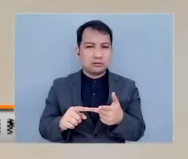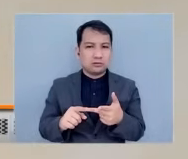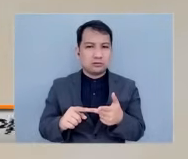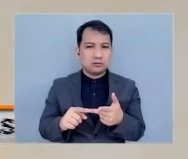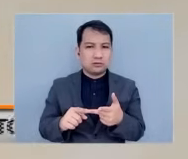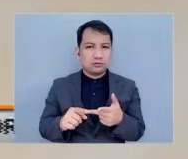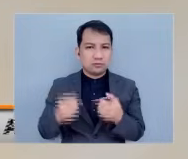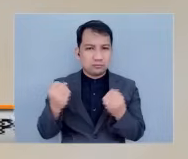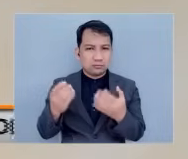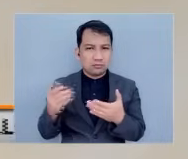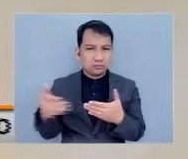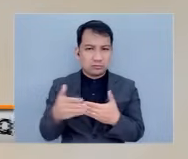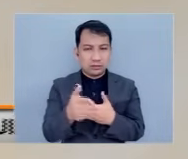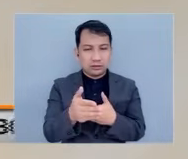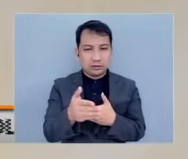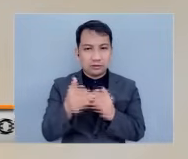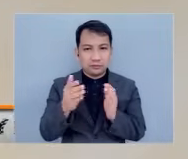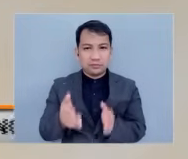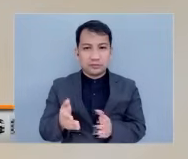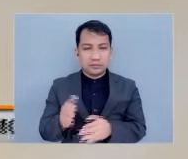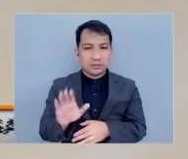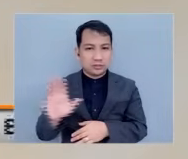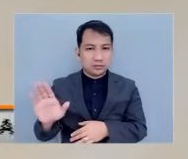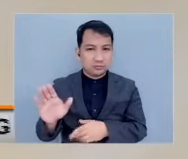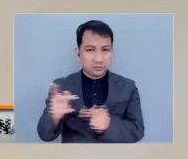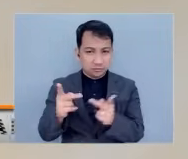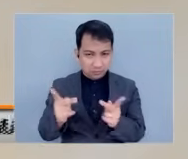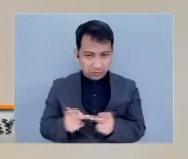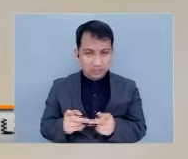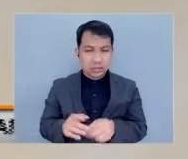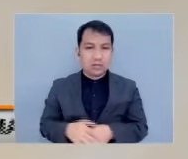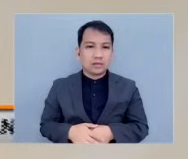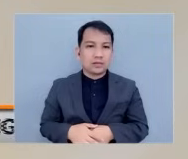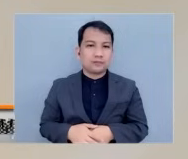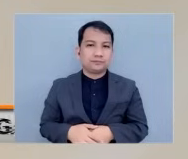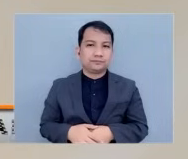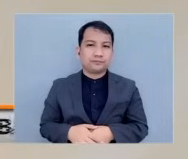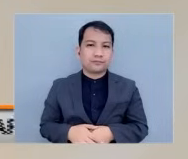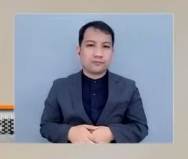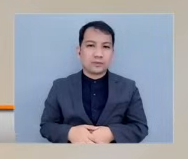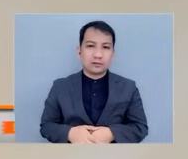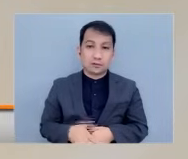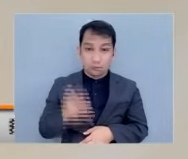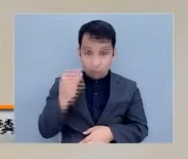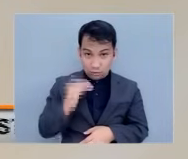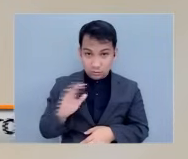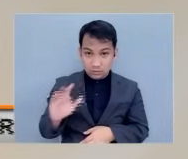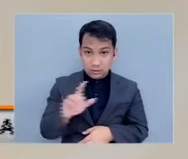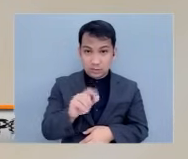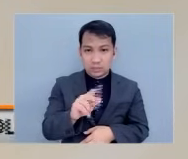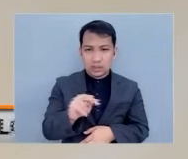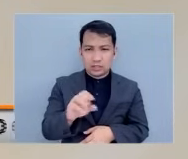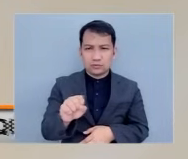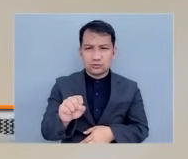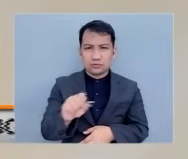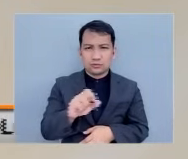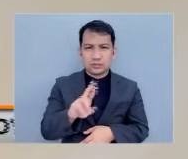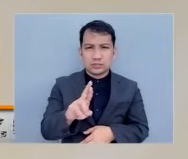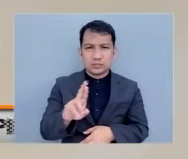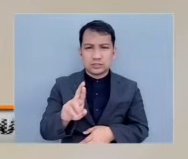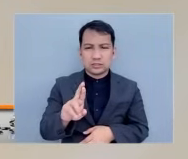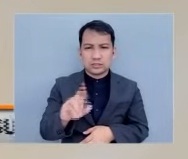dumami ang fisheries at doon banda, considering na sa may Tanyon Strait yan, parang